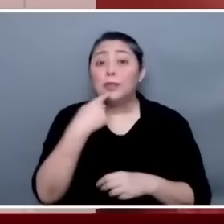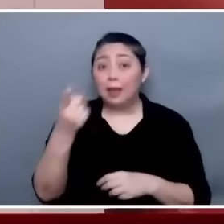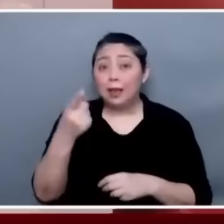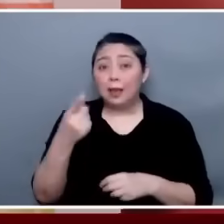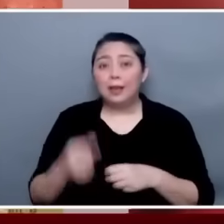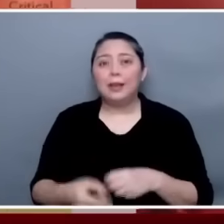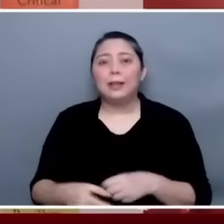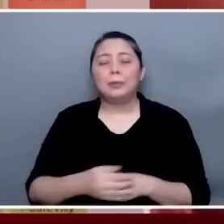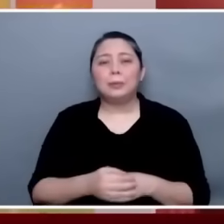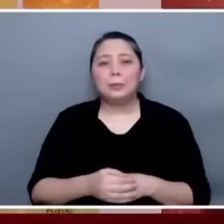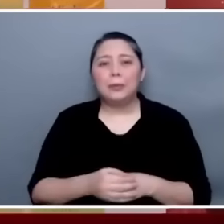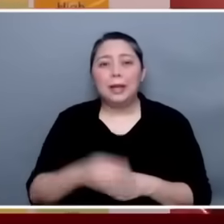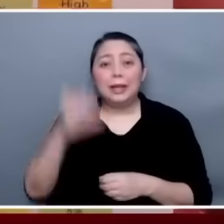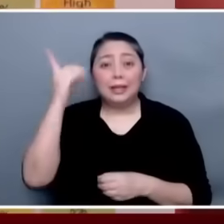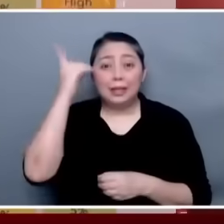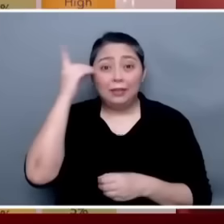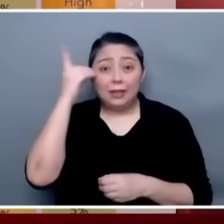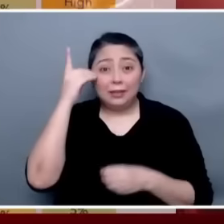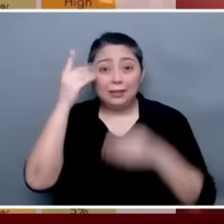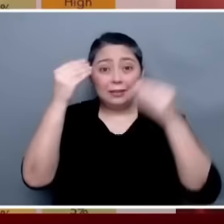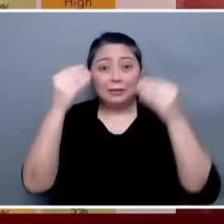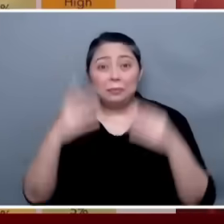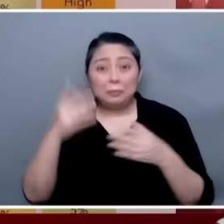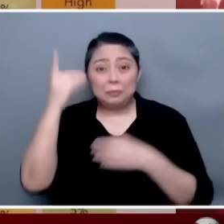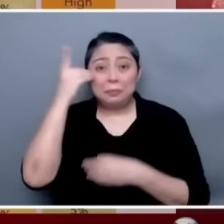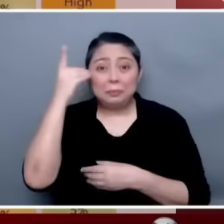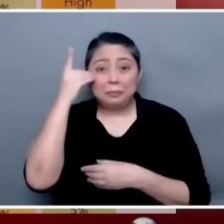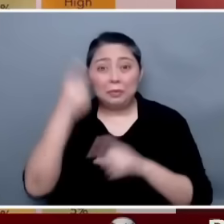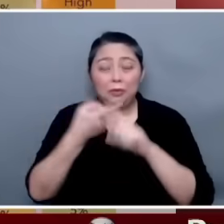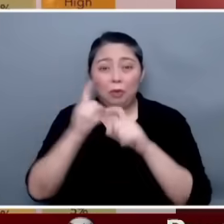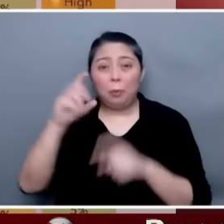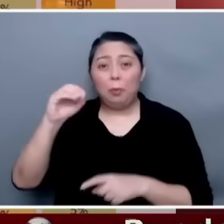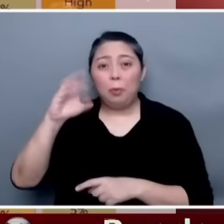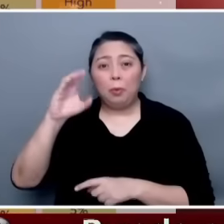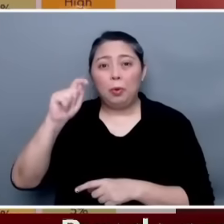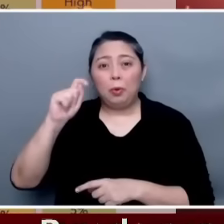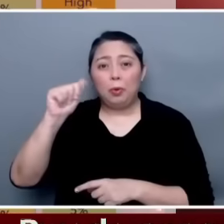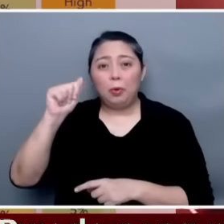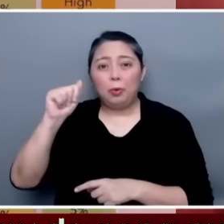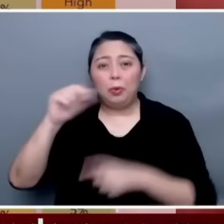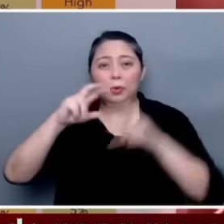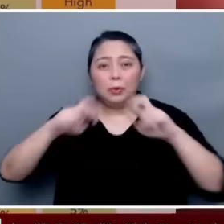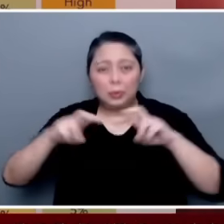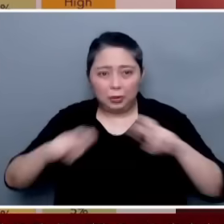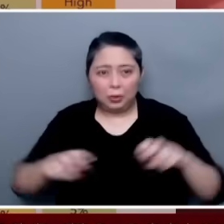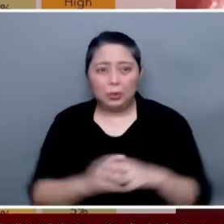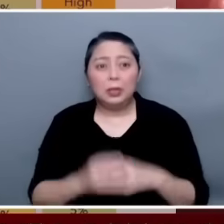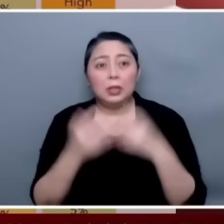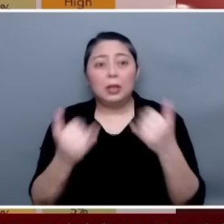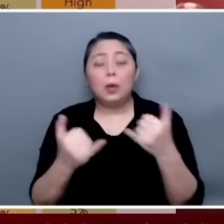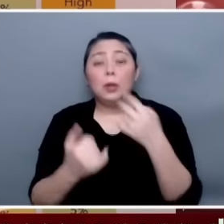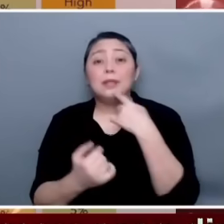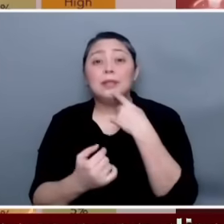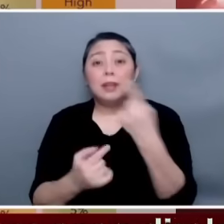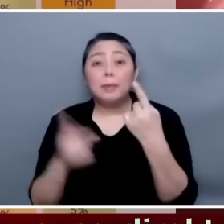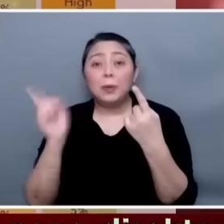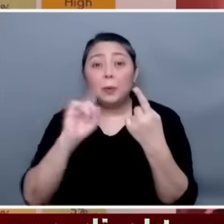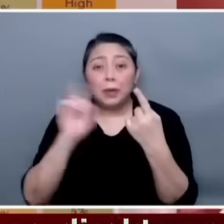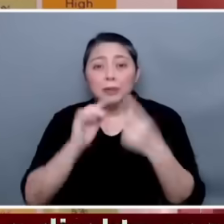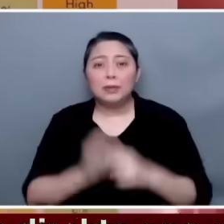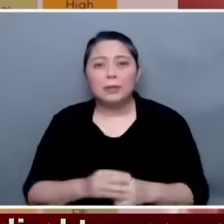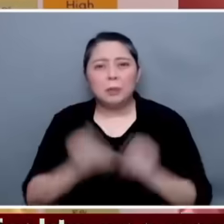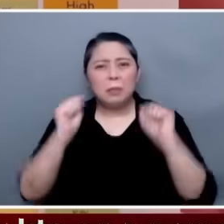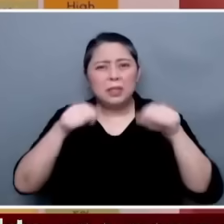lahat anya ng lugar sa NCR ay mas mababa na sa 1 ang reproduction number o ang posibilidad ng pagkalat ng sakit sa ibang